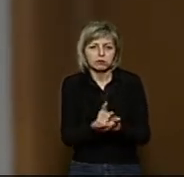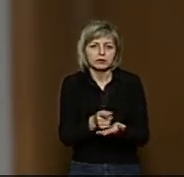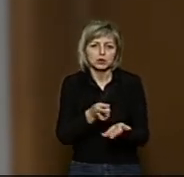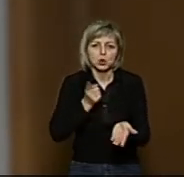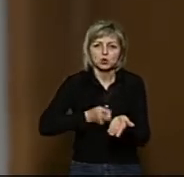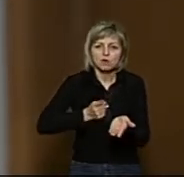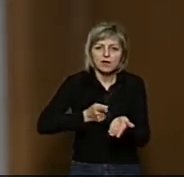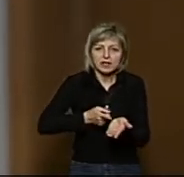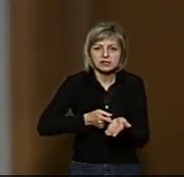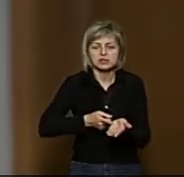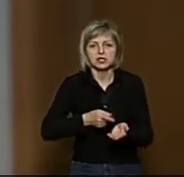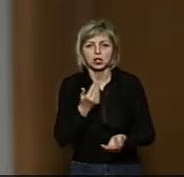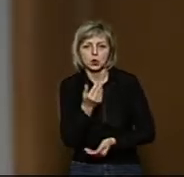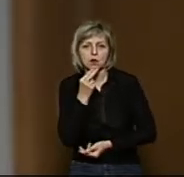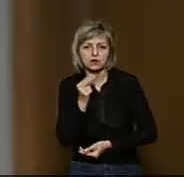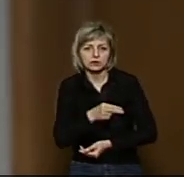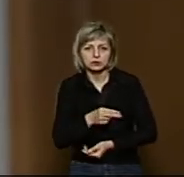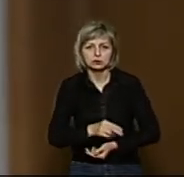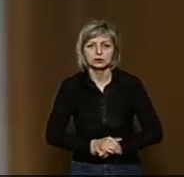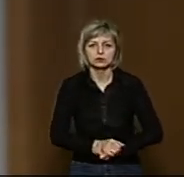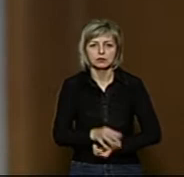вони виклали свої